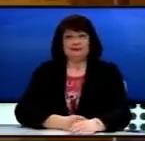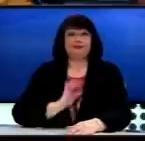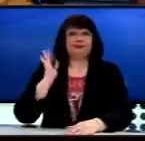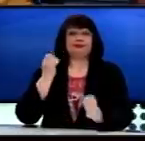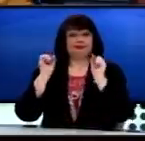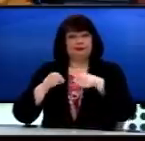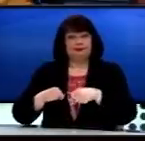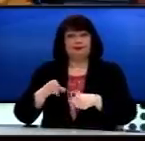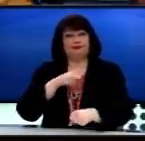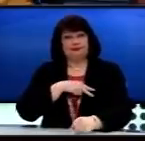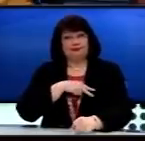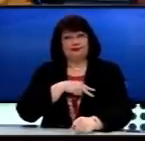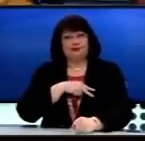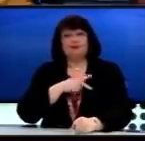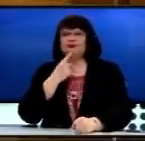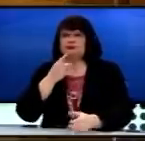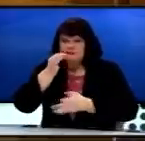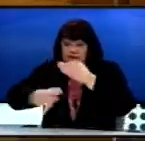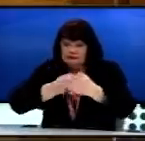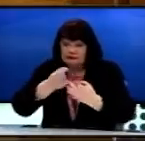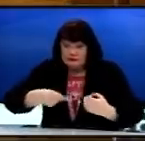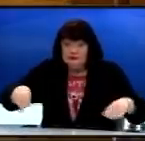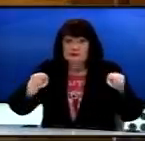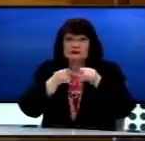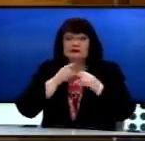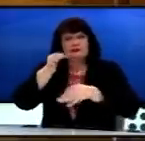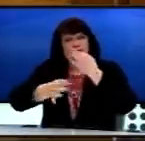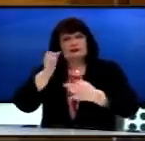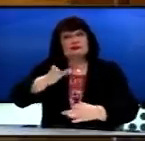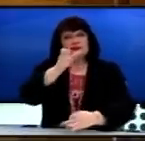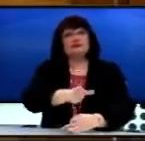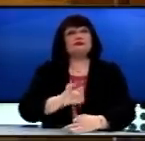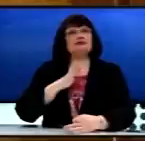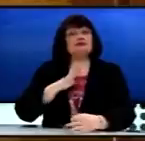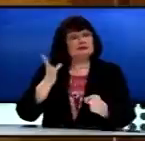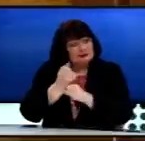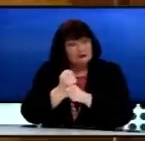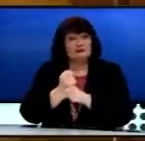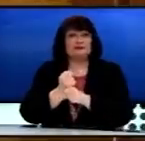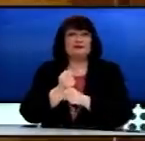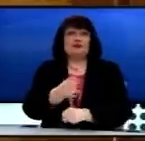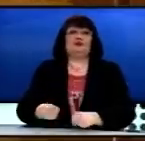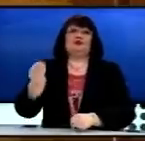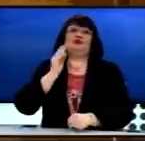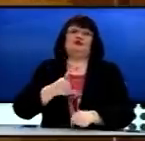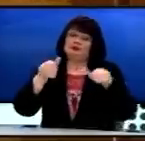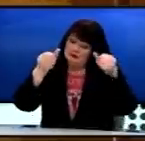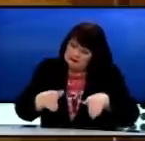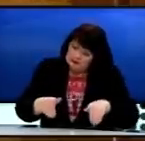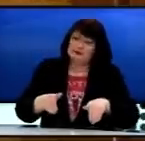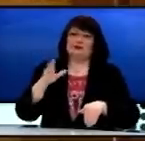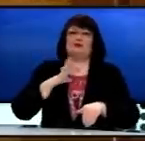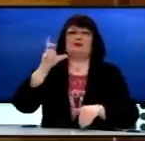συμφωνήσουμε ότι αυτό είναι το σωστό, τότε να βγούμε να το εξηγήσουμε όλοι μαζί στους πολίτες, ώστε να πετύχουμε τη μέγιστη δυνατή